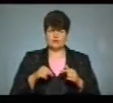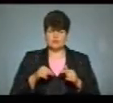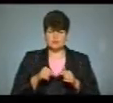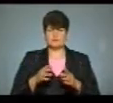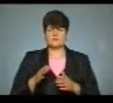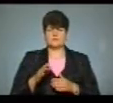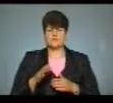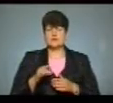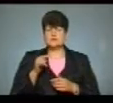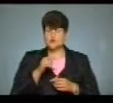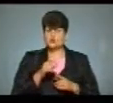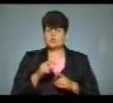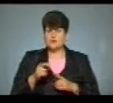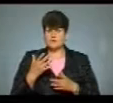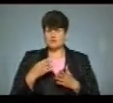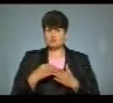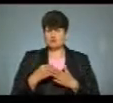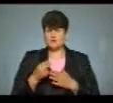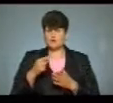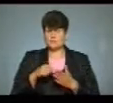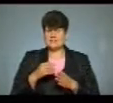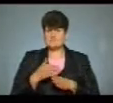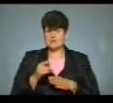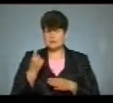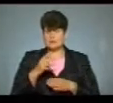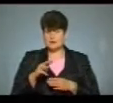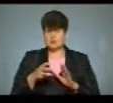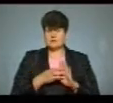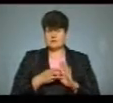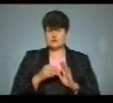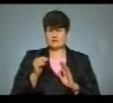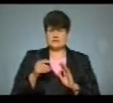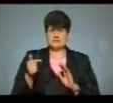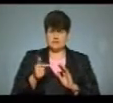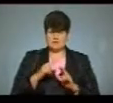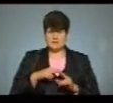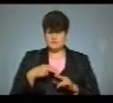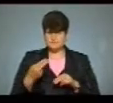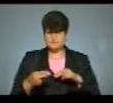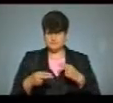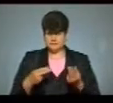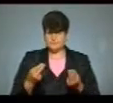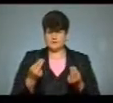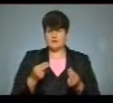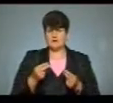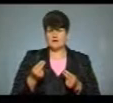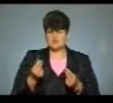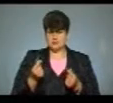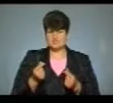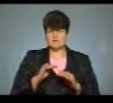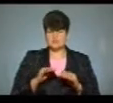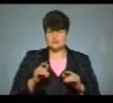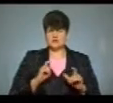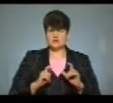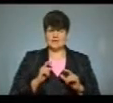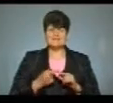Малко. За його словами, якщо з бюджету міста виділять 1 800 000 гривень на відшкодування проїзду учнів і студентів до кінця року,